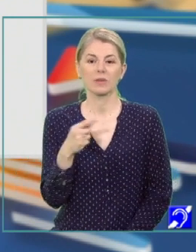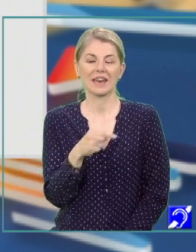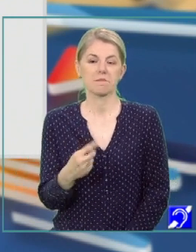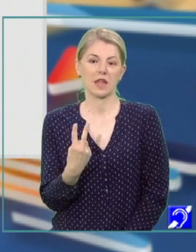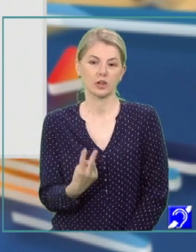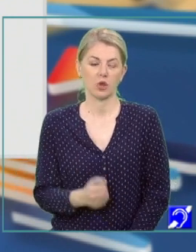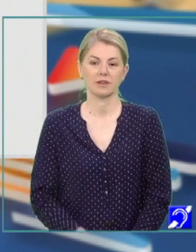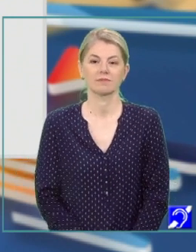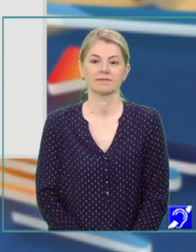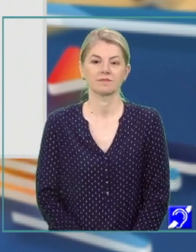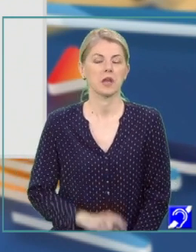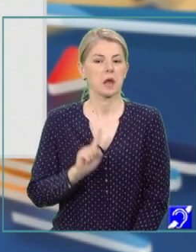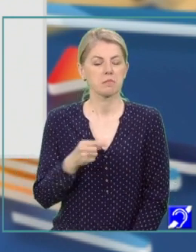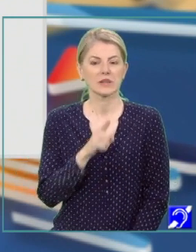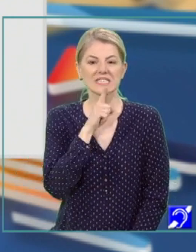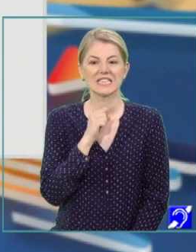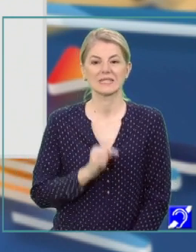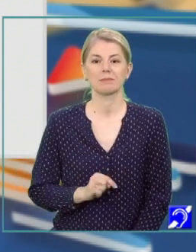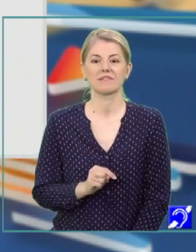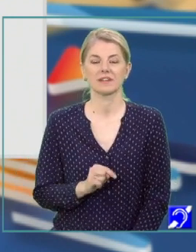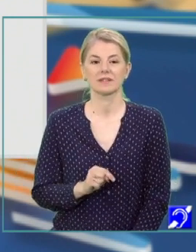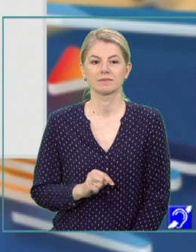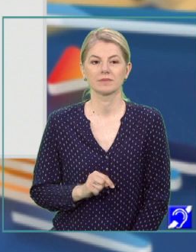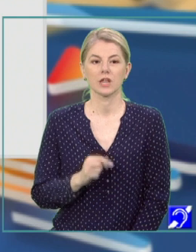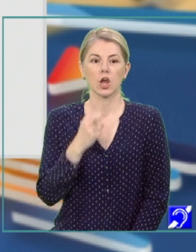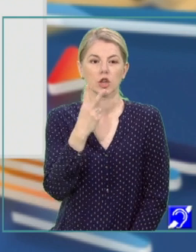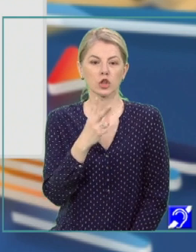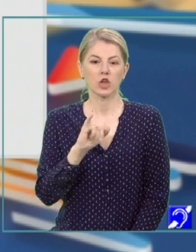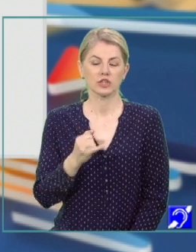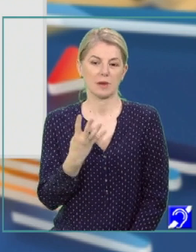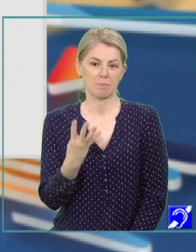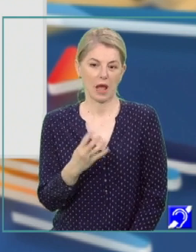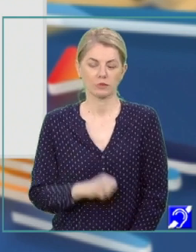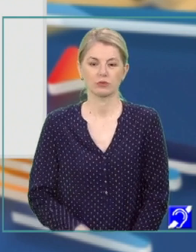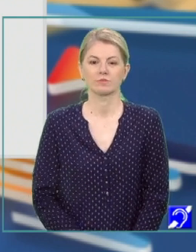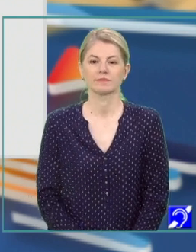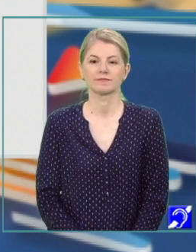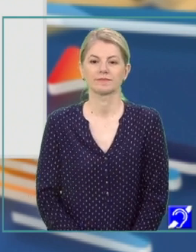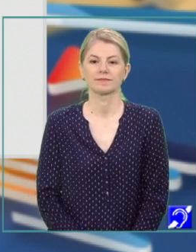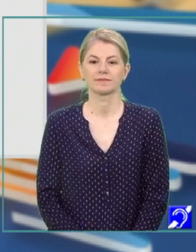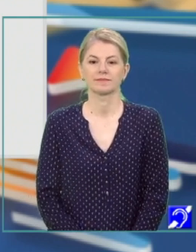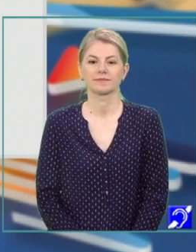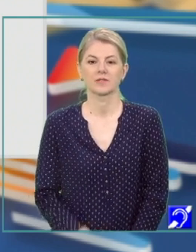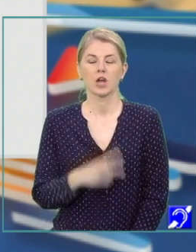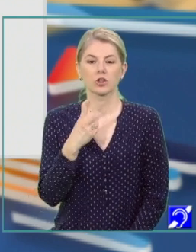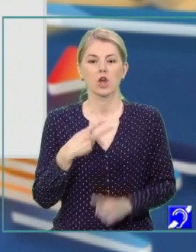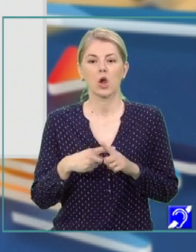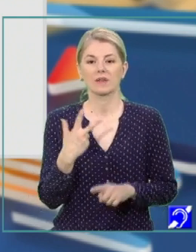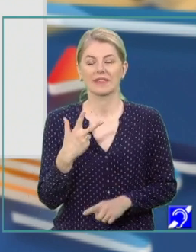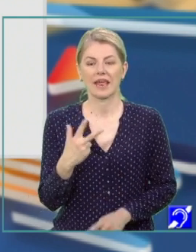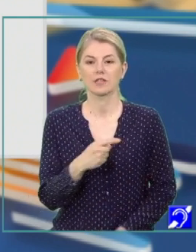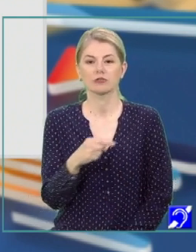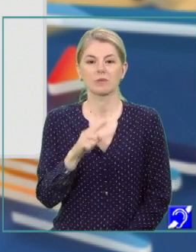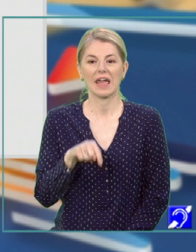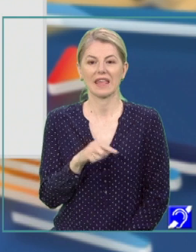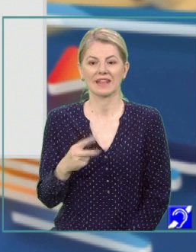2. Pot să simplific aici un 2, 2 ori 3 supraradical din 3